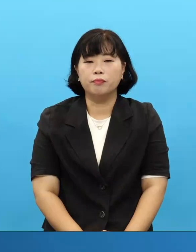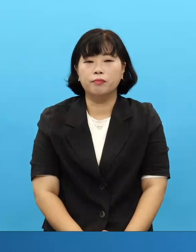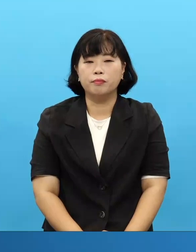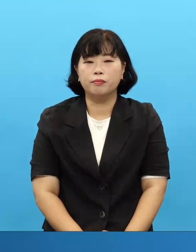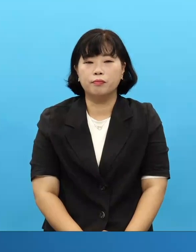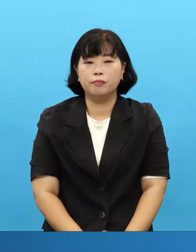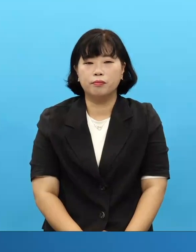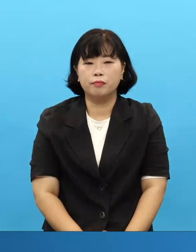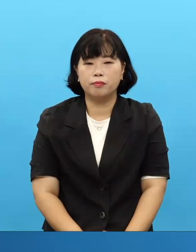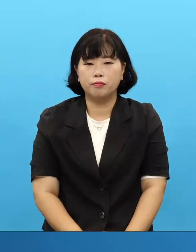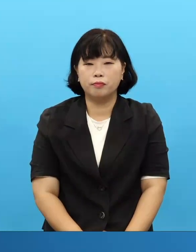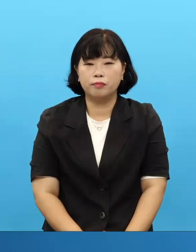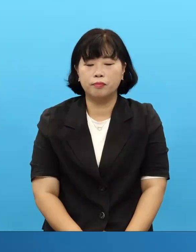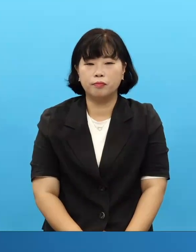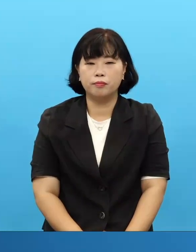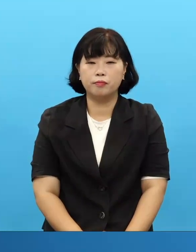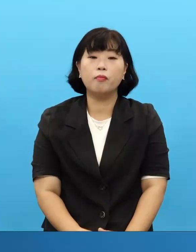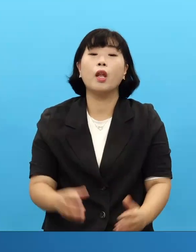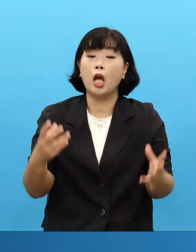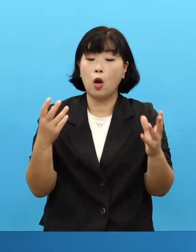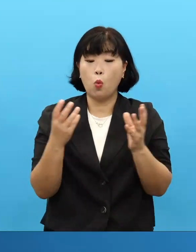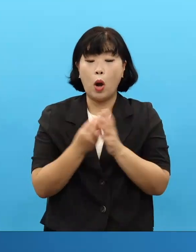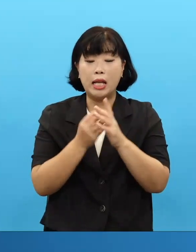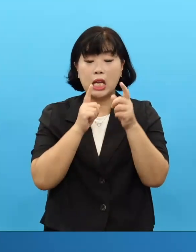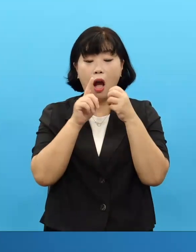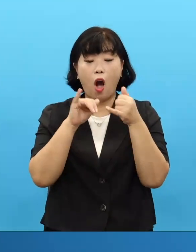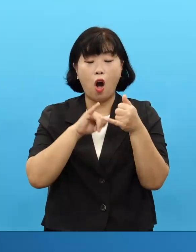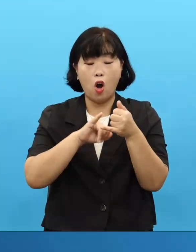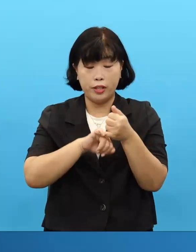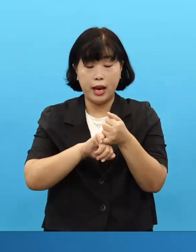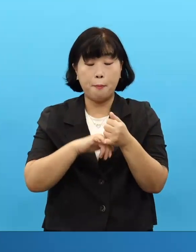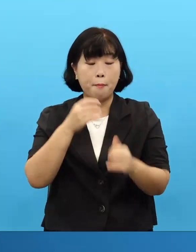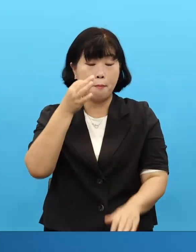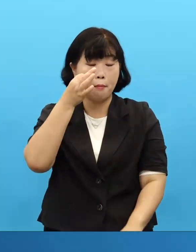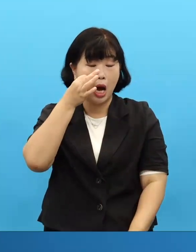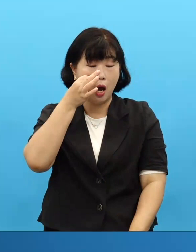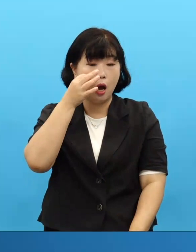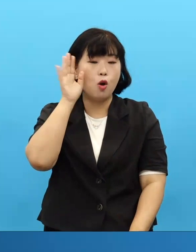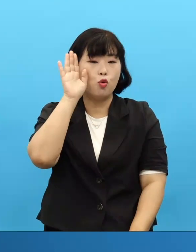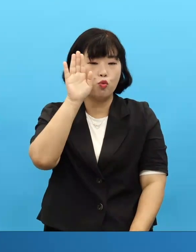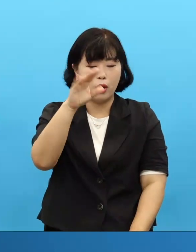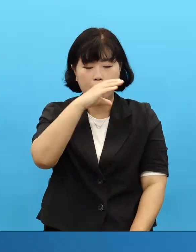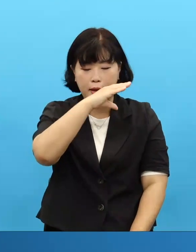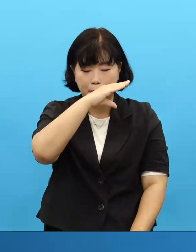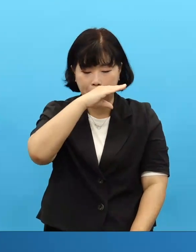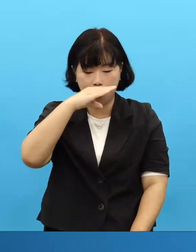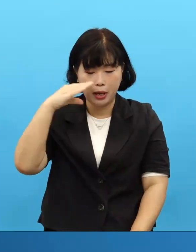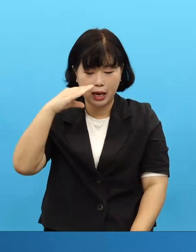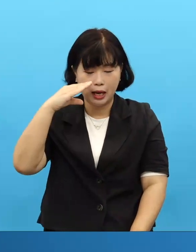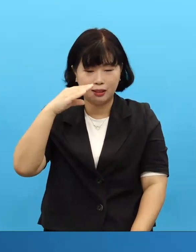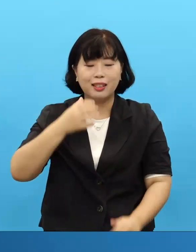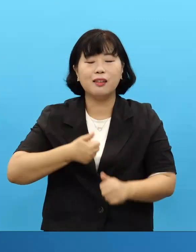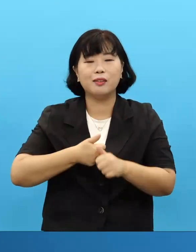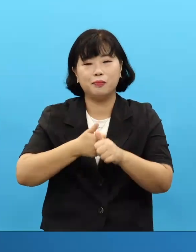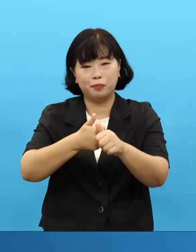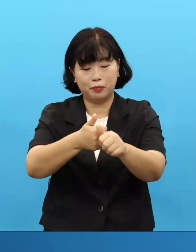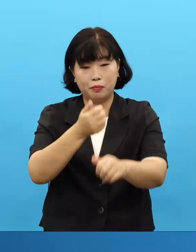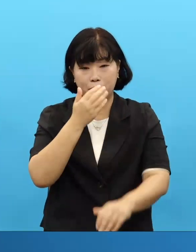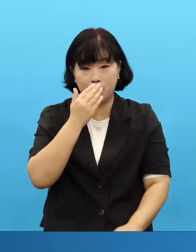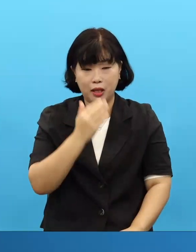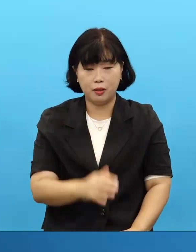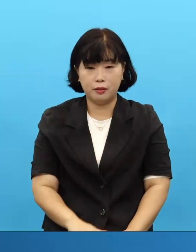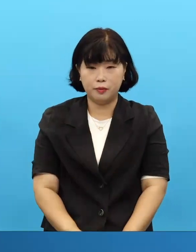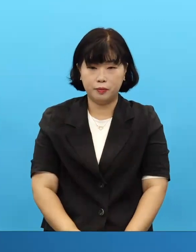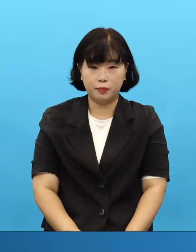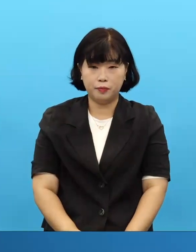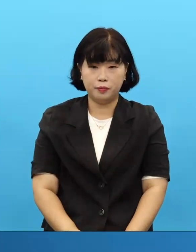그때부터는 올바르게 갈 수가 있잖아요. And if you're able to see the absolute covenant from that point on, you're able to take the correct path. 그걸 보고